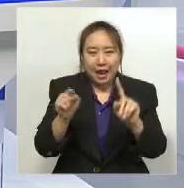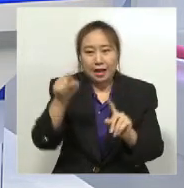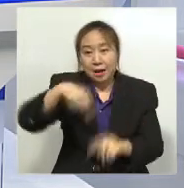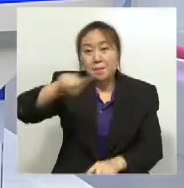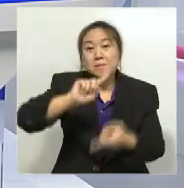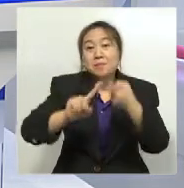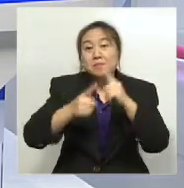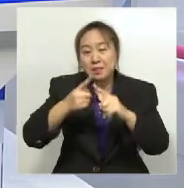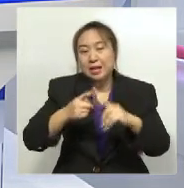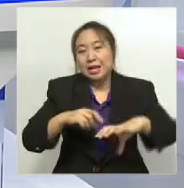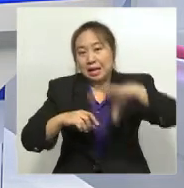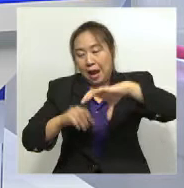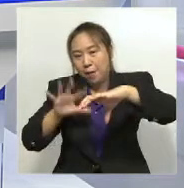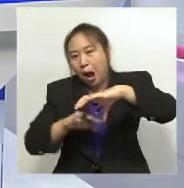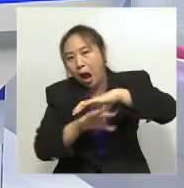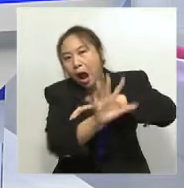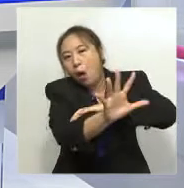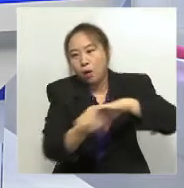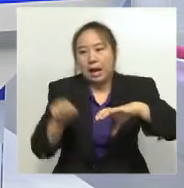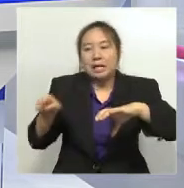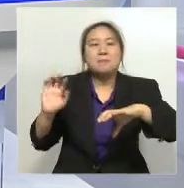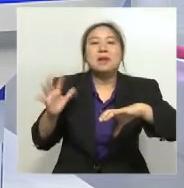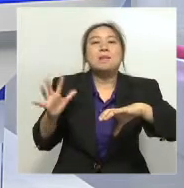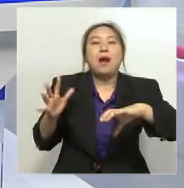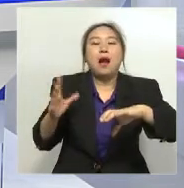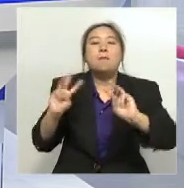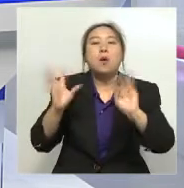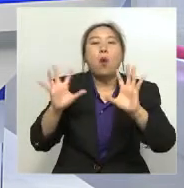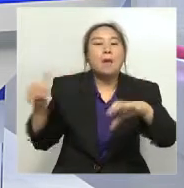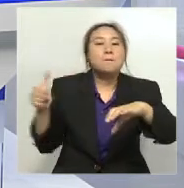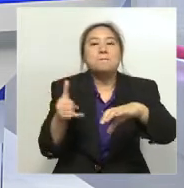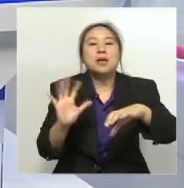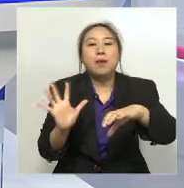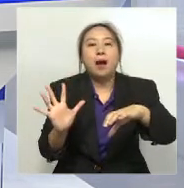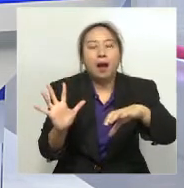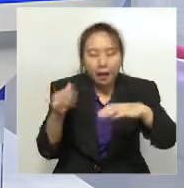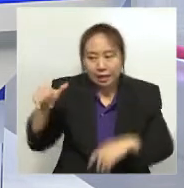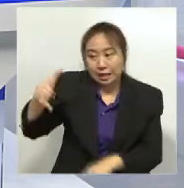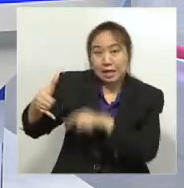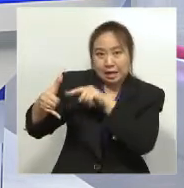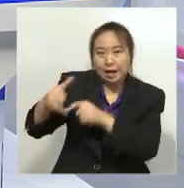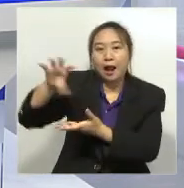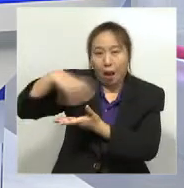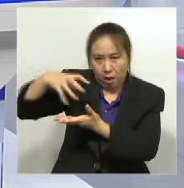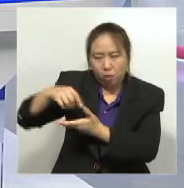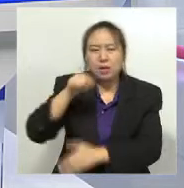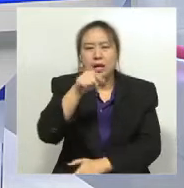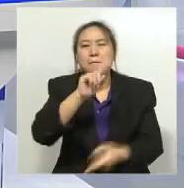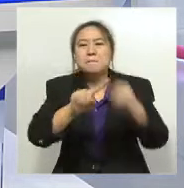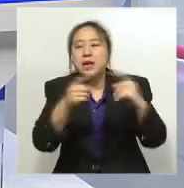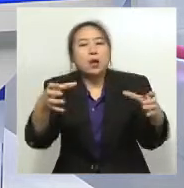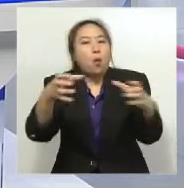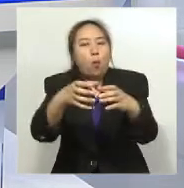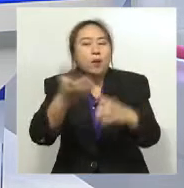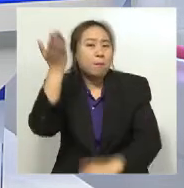ที่เพื่อนๆคนอื่นเข้าไปในถ้ำเนี่ยน้องติดธุระไม่ได้เข้าไปด้วยน้องก็มาเล่าให้ฟังว่าจริงๆแล้วทั้งน้องและเพื่อนๆที่อยู่ในทีม